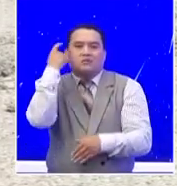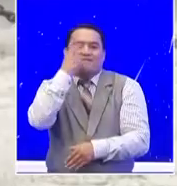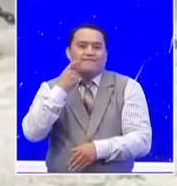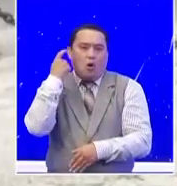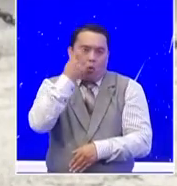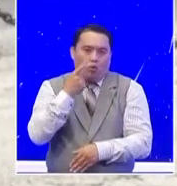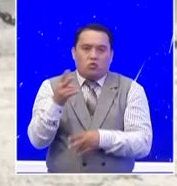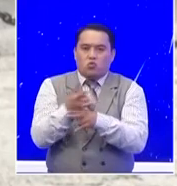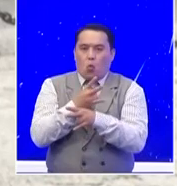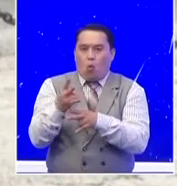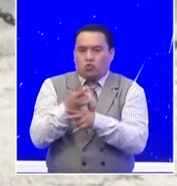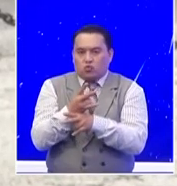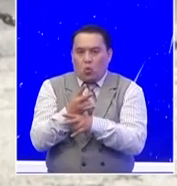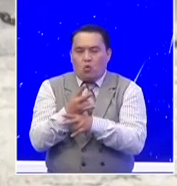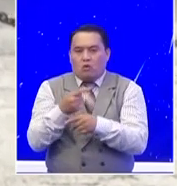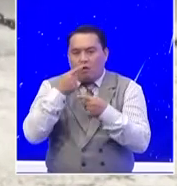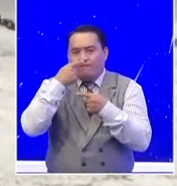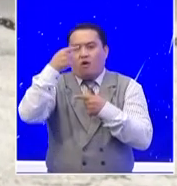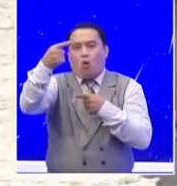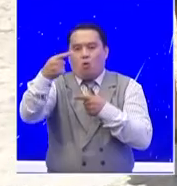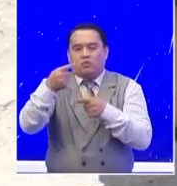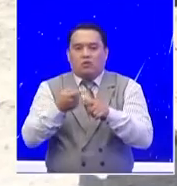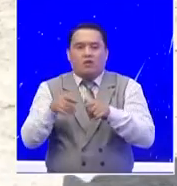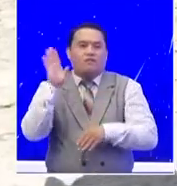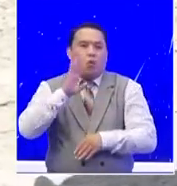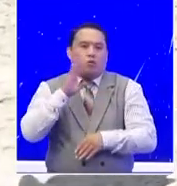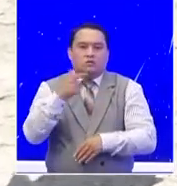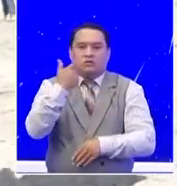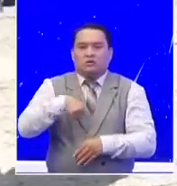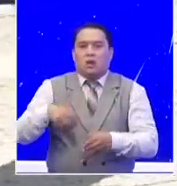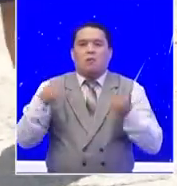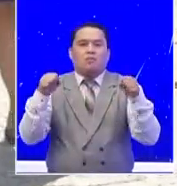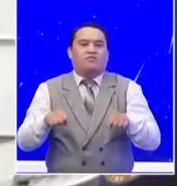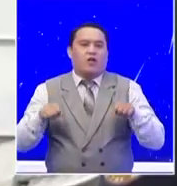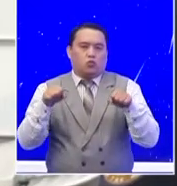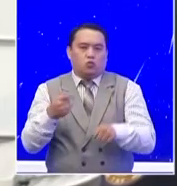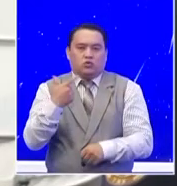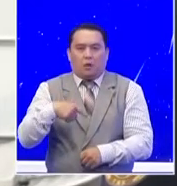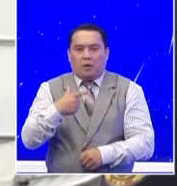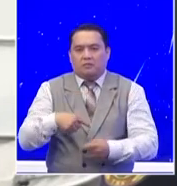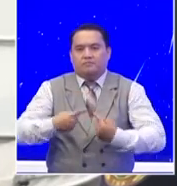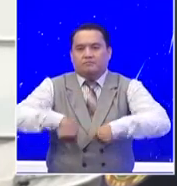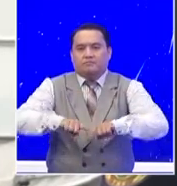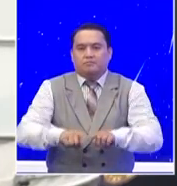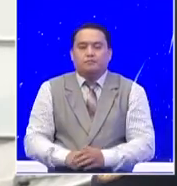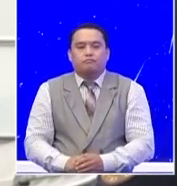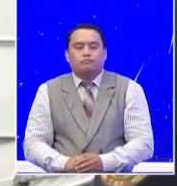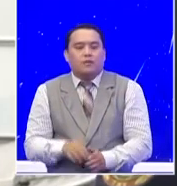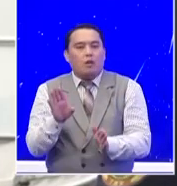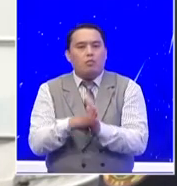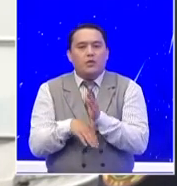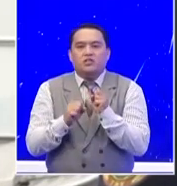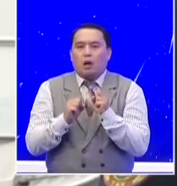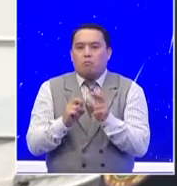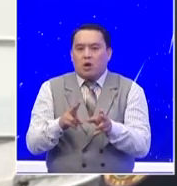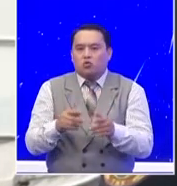состоянии, ночное время суток, заплыв за буйки и выход на воду на самодельном плоту. Для организации безопасности в летний